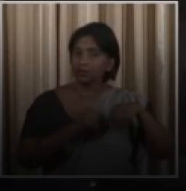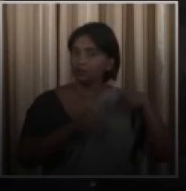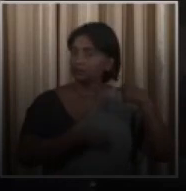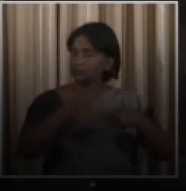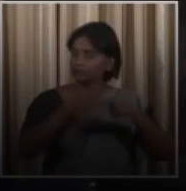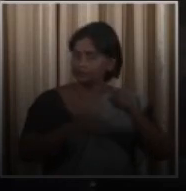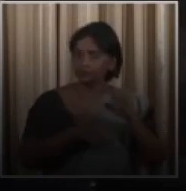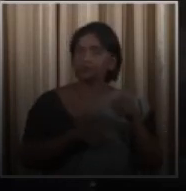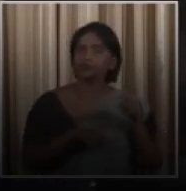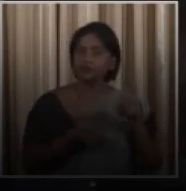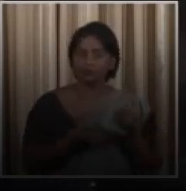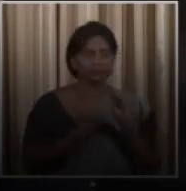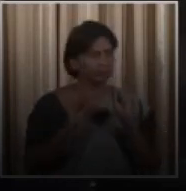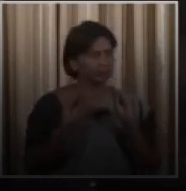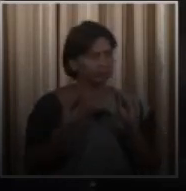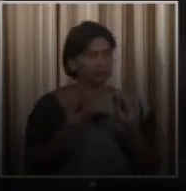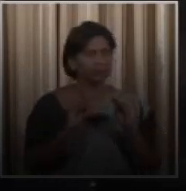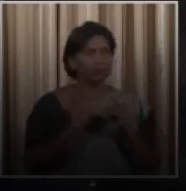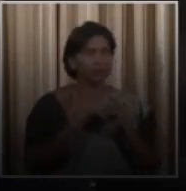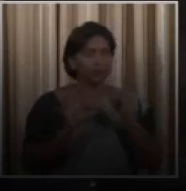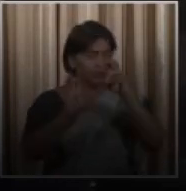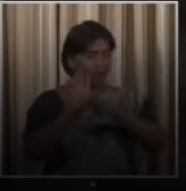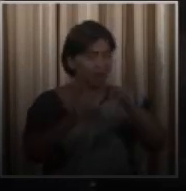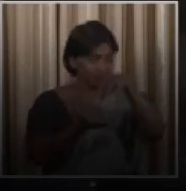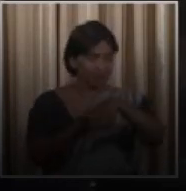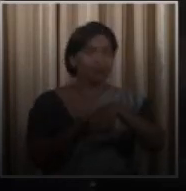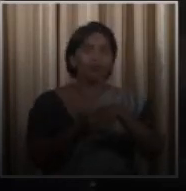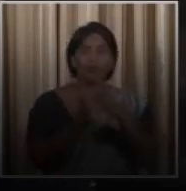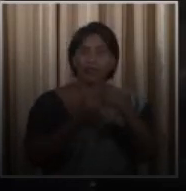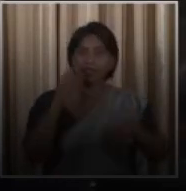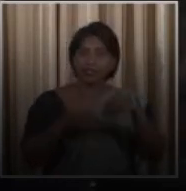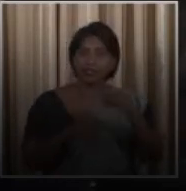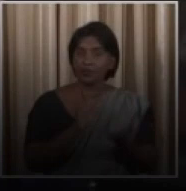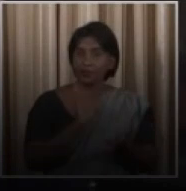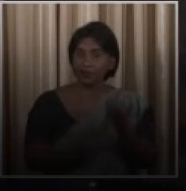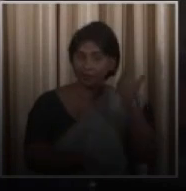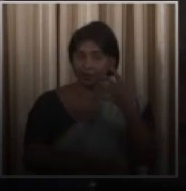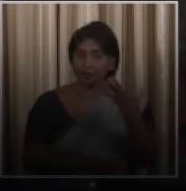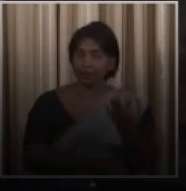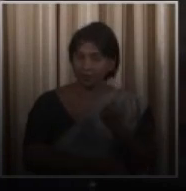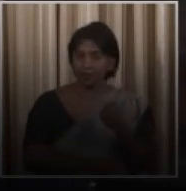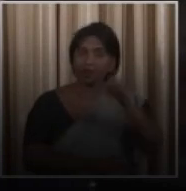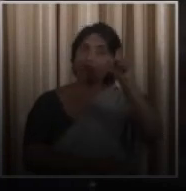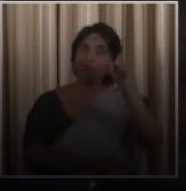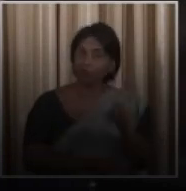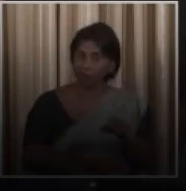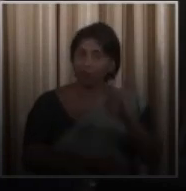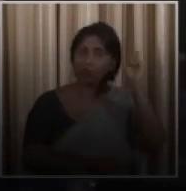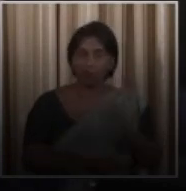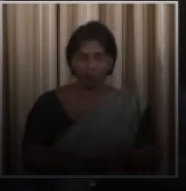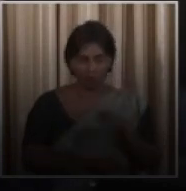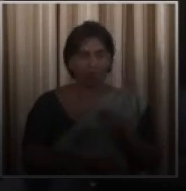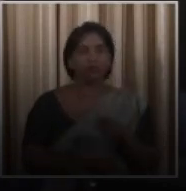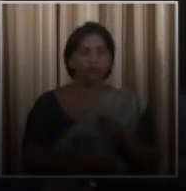පැවැත්වුවේ යම්කිසි ආසනයක වැඩිම ඡන්ද සංඛ්‍යාව ගන්න අපේක්ෂකයා ජයග්‍රහණය